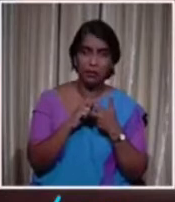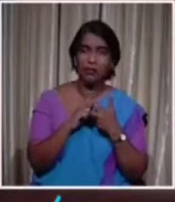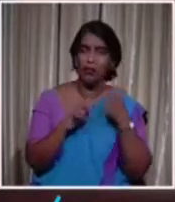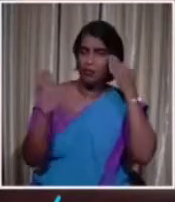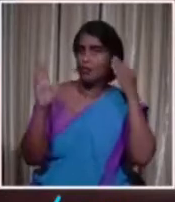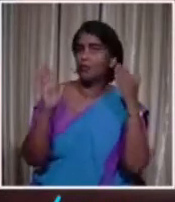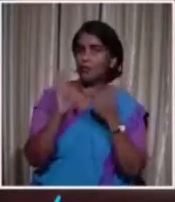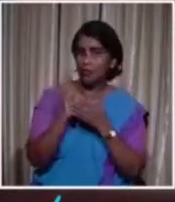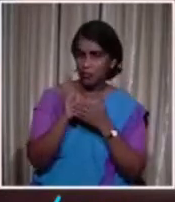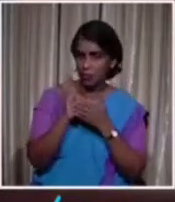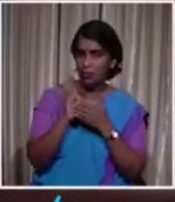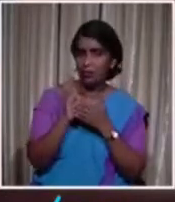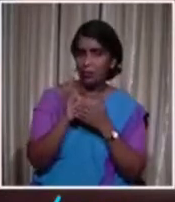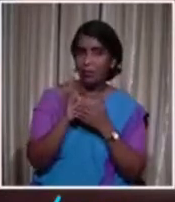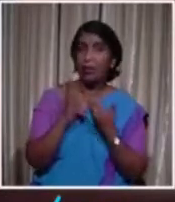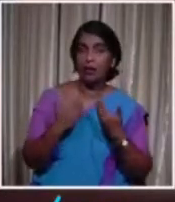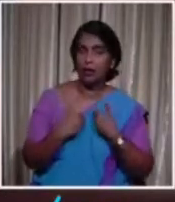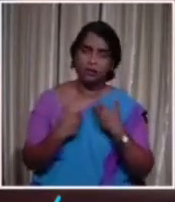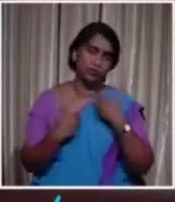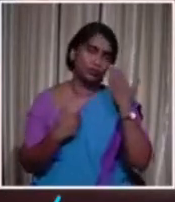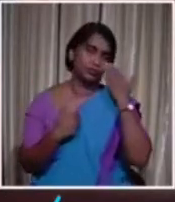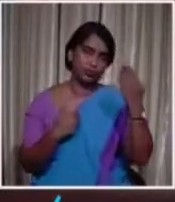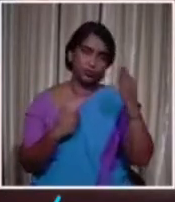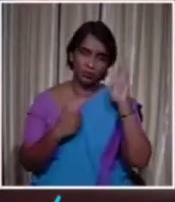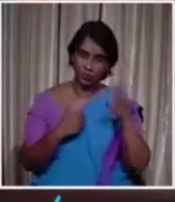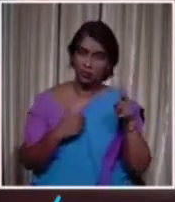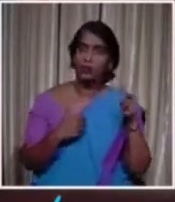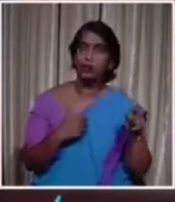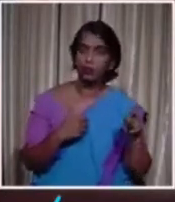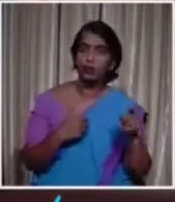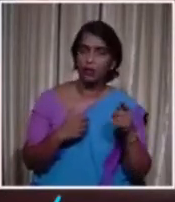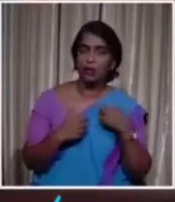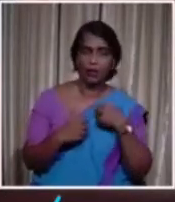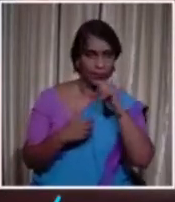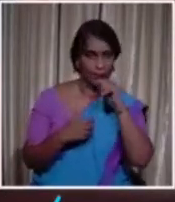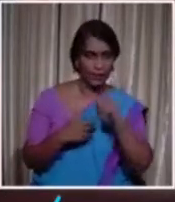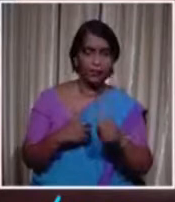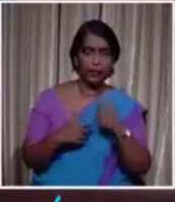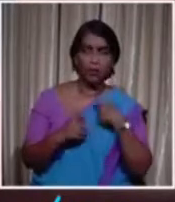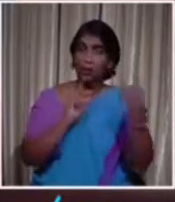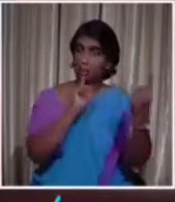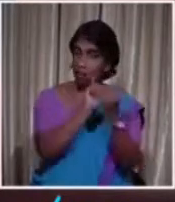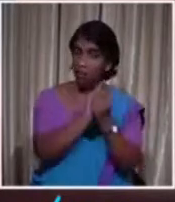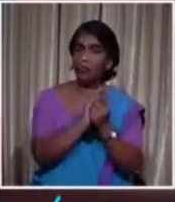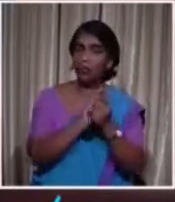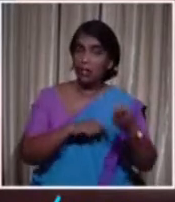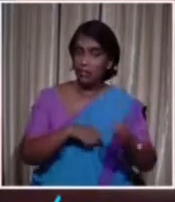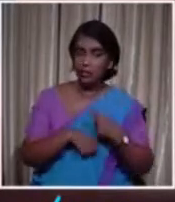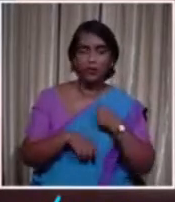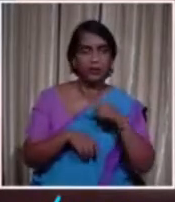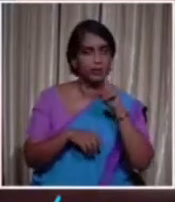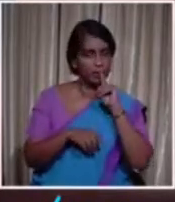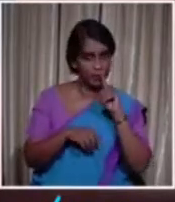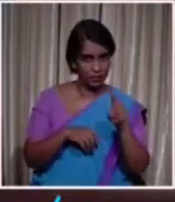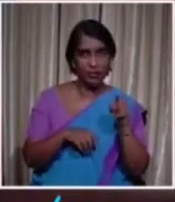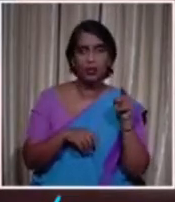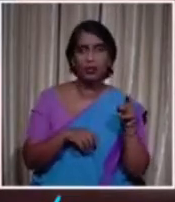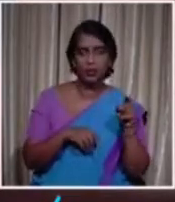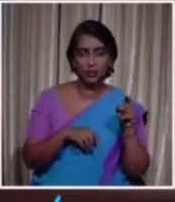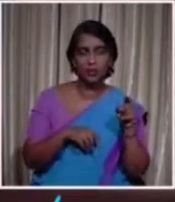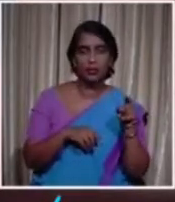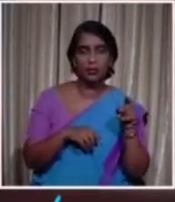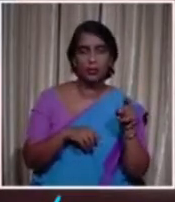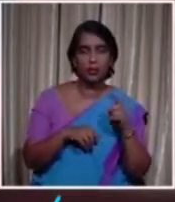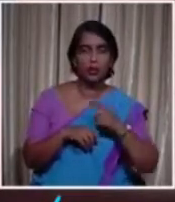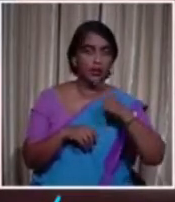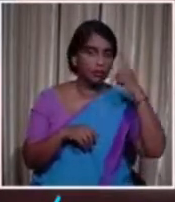पिलिमंदव अपी दकीन विदियेट अपी एतुमांट पहदिले मुनगे हिच्च दवसेत कियपु विदियेट दरु